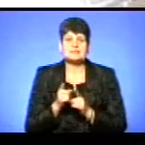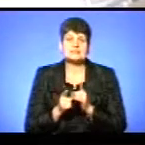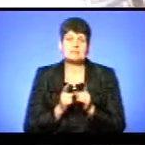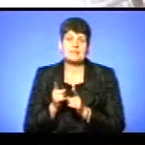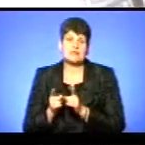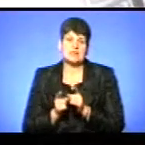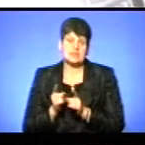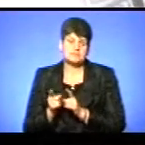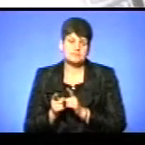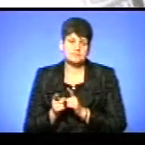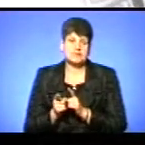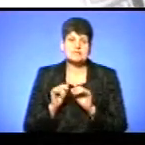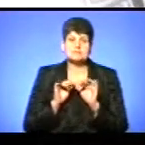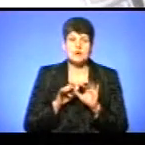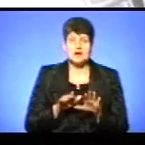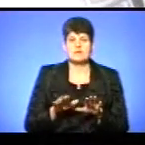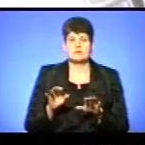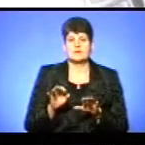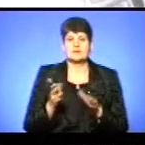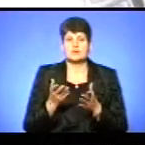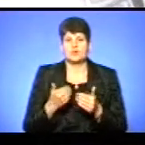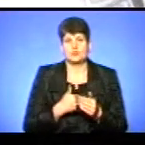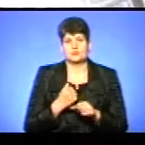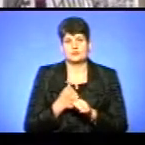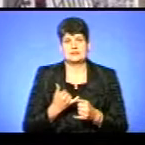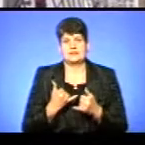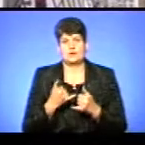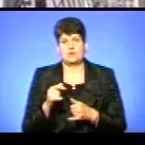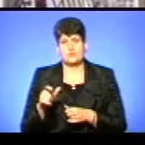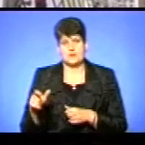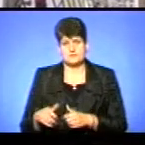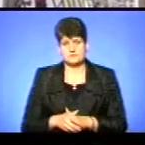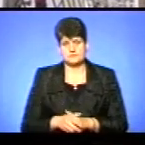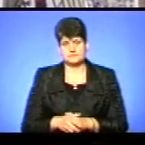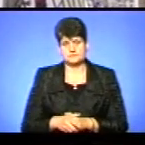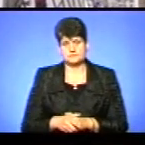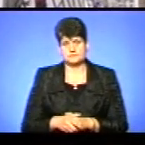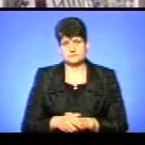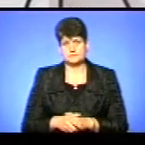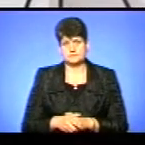і справи, які ми хочемо зробити для блага людей.